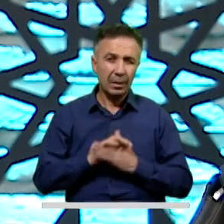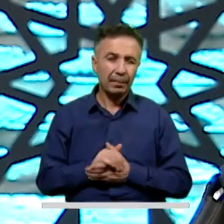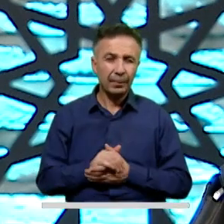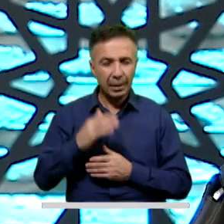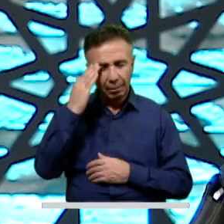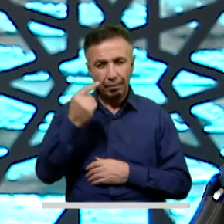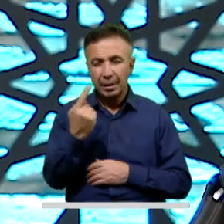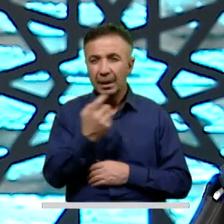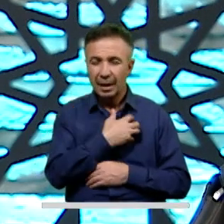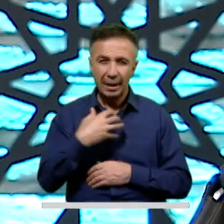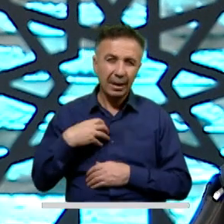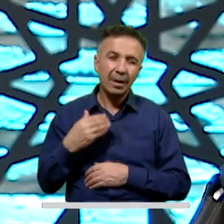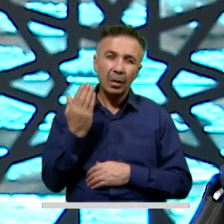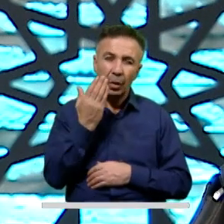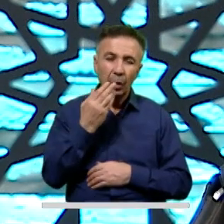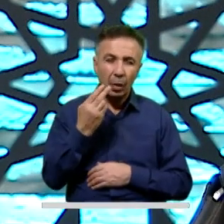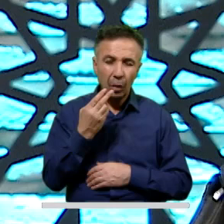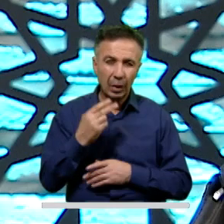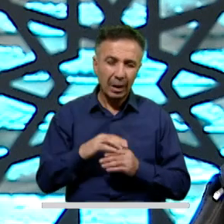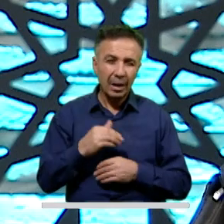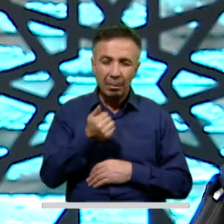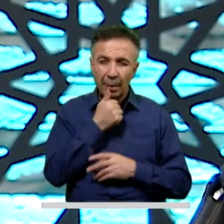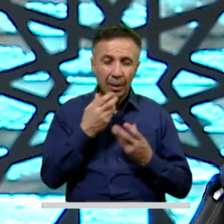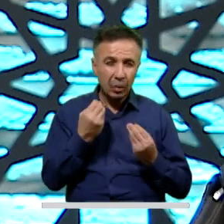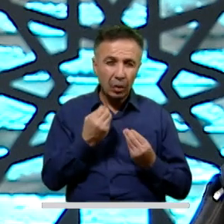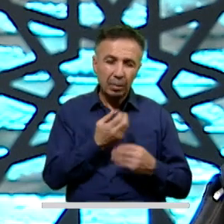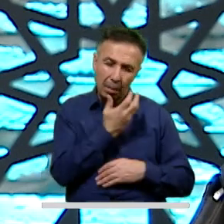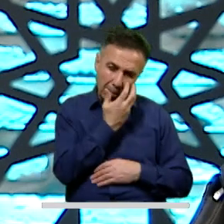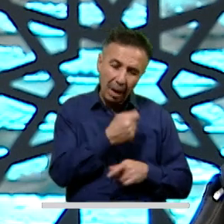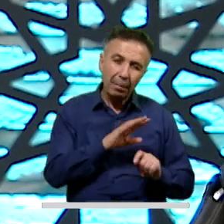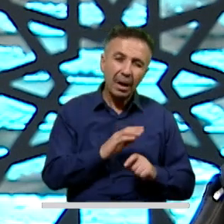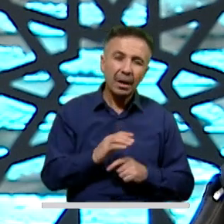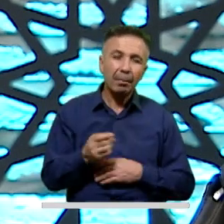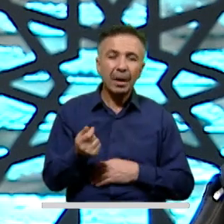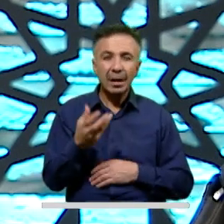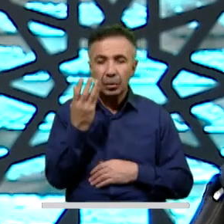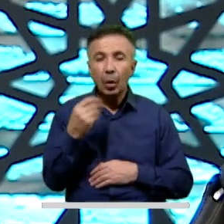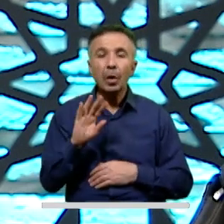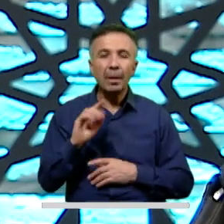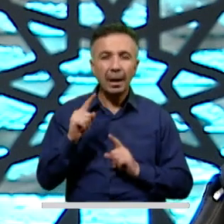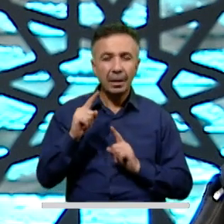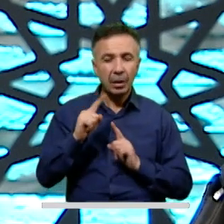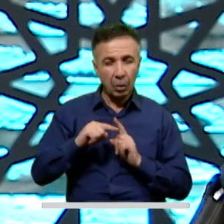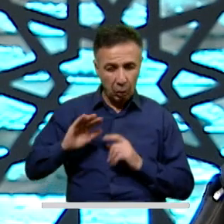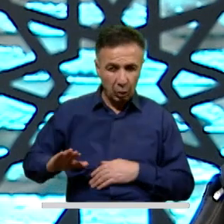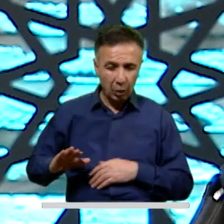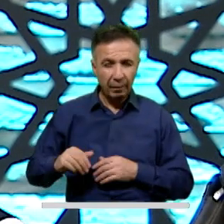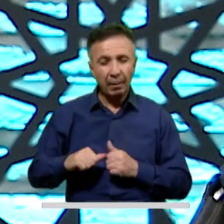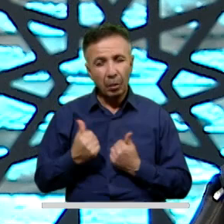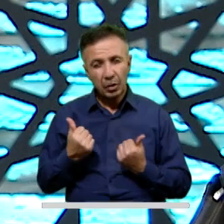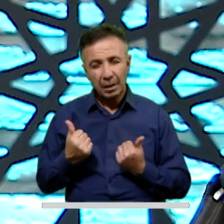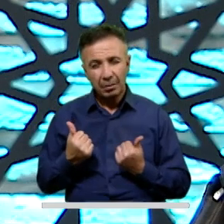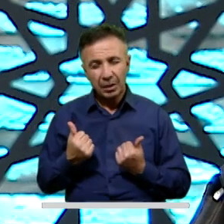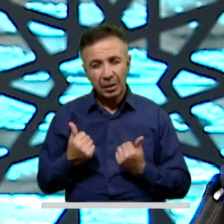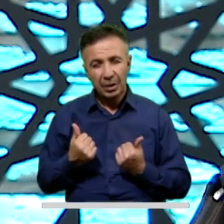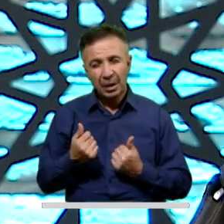Bir anne okuyan, babası olup da bakmayan ve maddi durumu iyi olmayan torununa veya boşanmış, maddi durumu